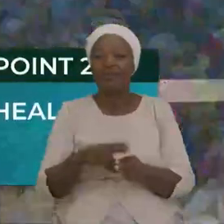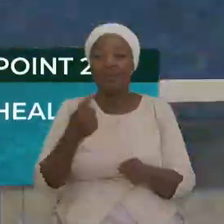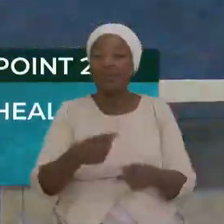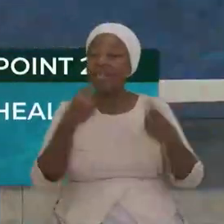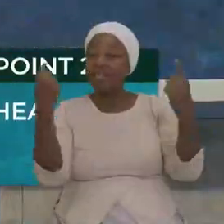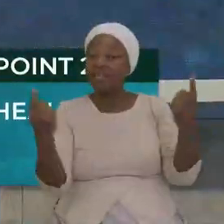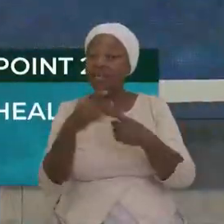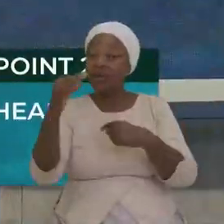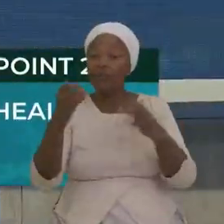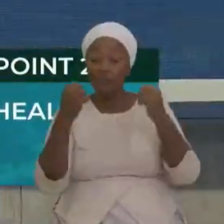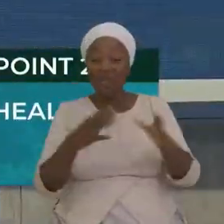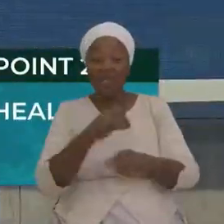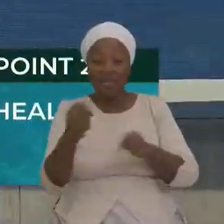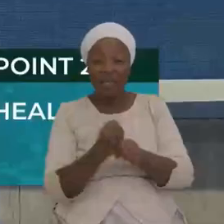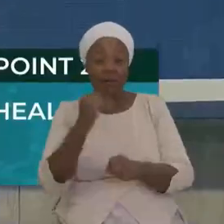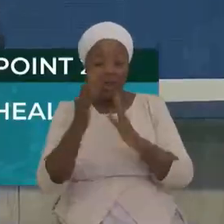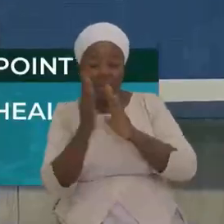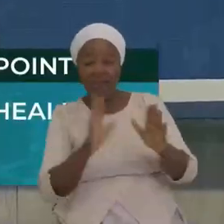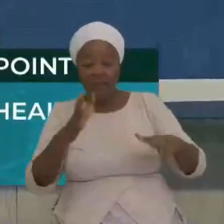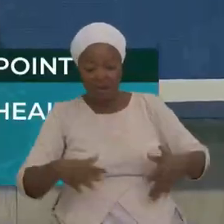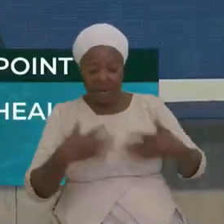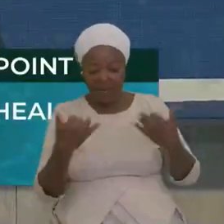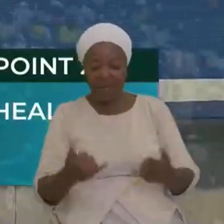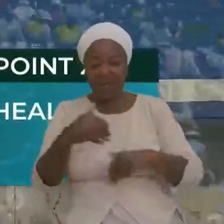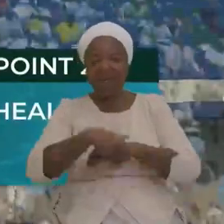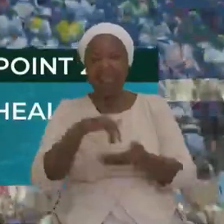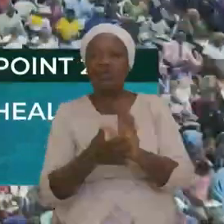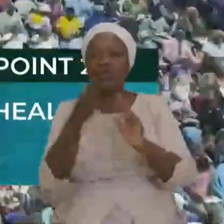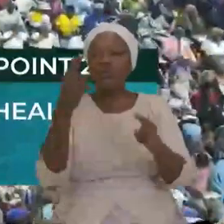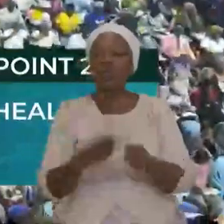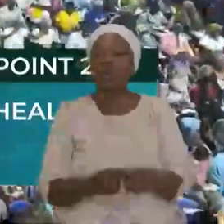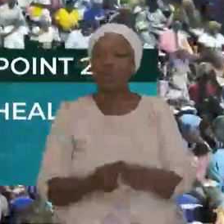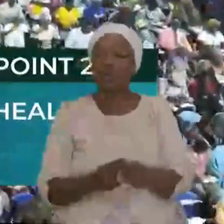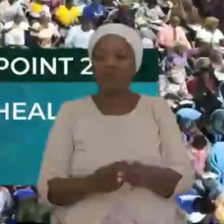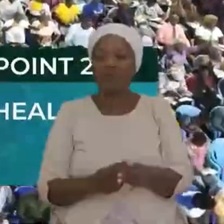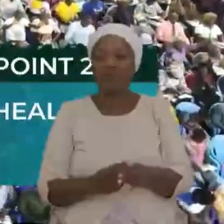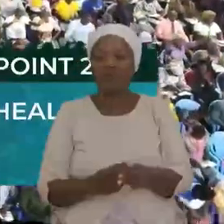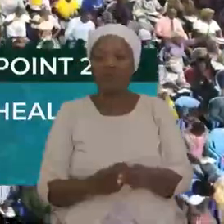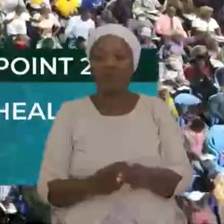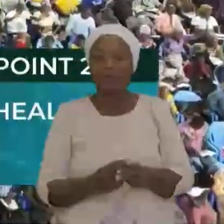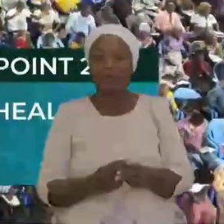Le péché de plusieurs années va disparaître, quitter ta vie ce soir.